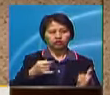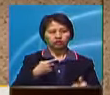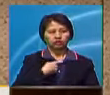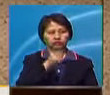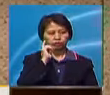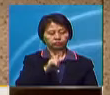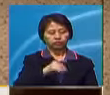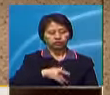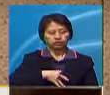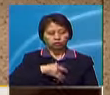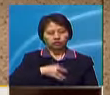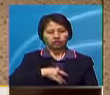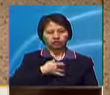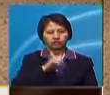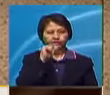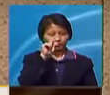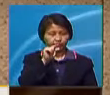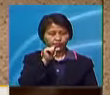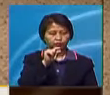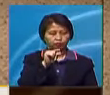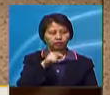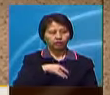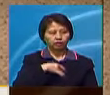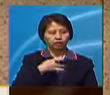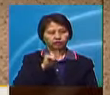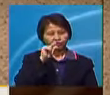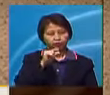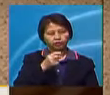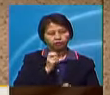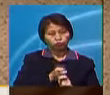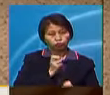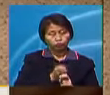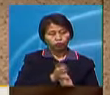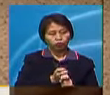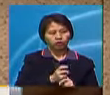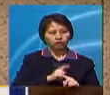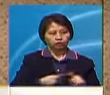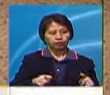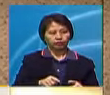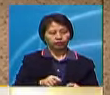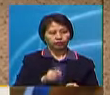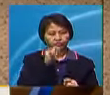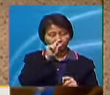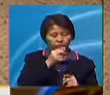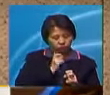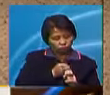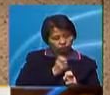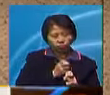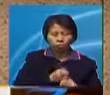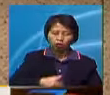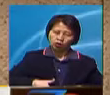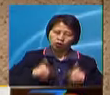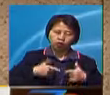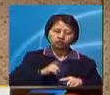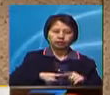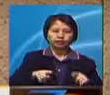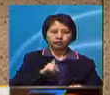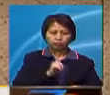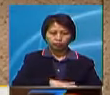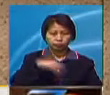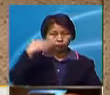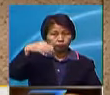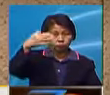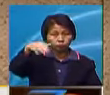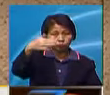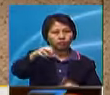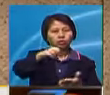kita rasa sedikit, kita rasa kesusahan, tapi ini adalah sedikit kesusahan ini adalah untuk jangka masa ataupun